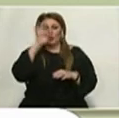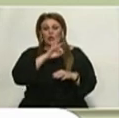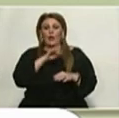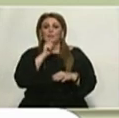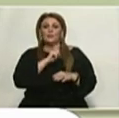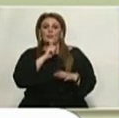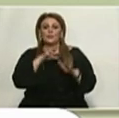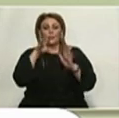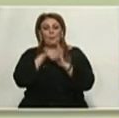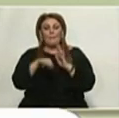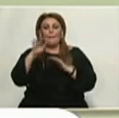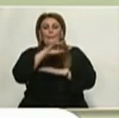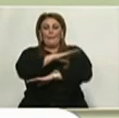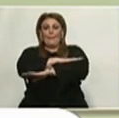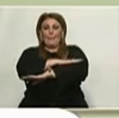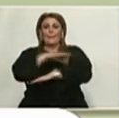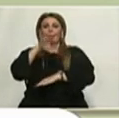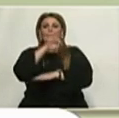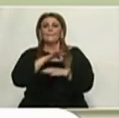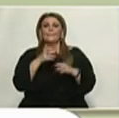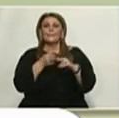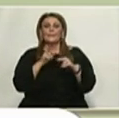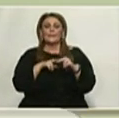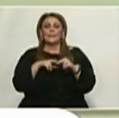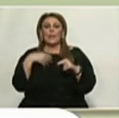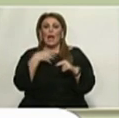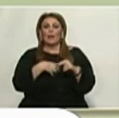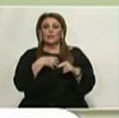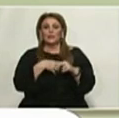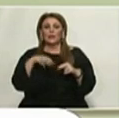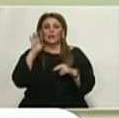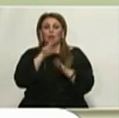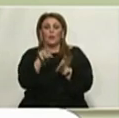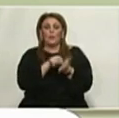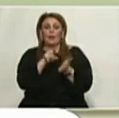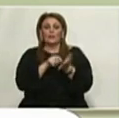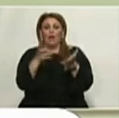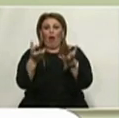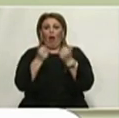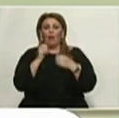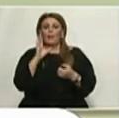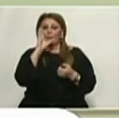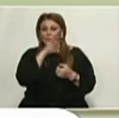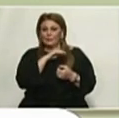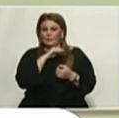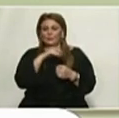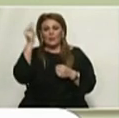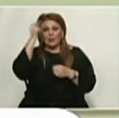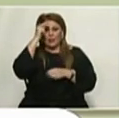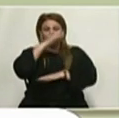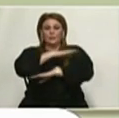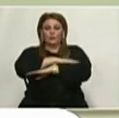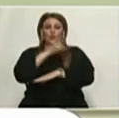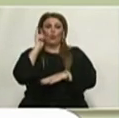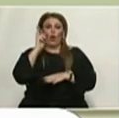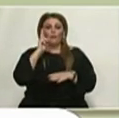alan tələbələrimiz artıq təhsil nəticələrinə əsaslanaraq təqaüd ala biləcəklər. Yəni təhsil göstəriciləri